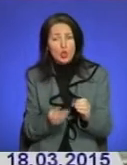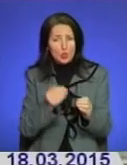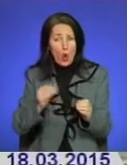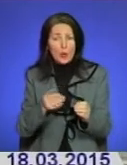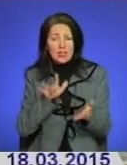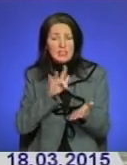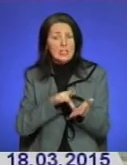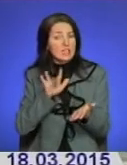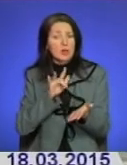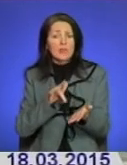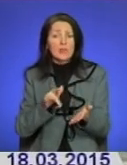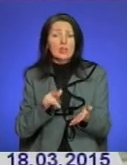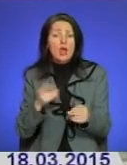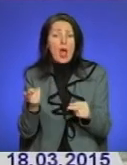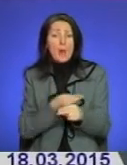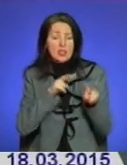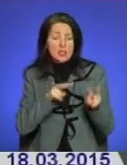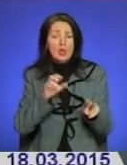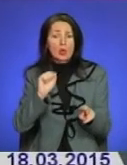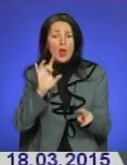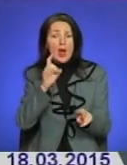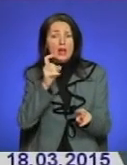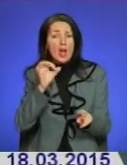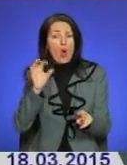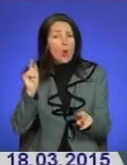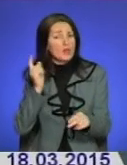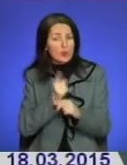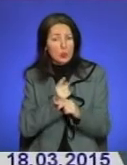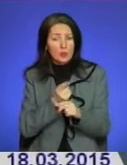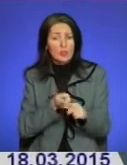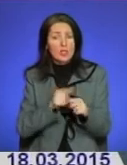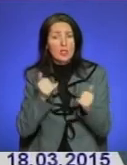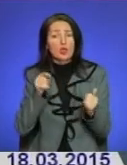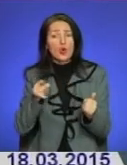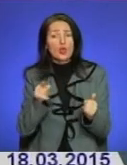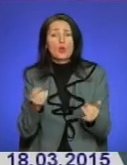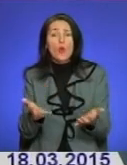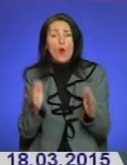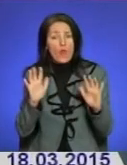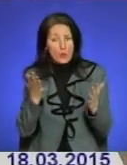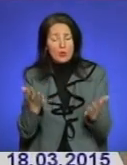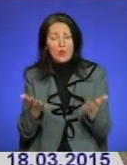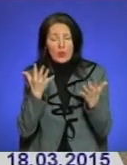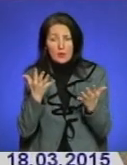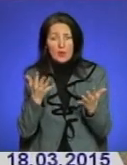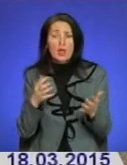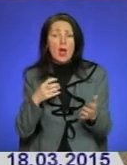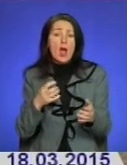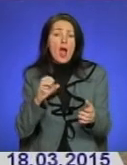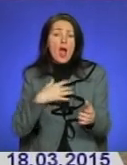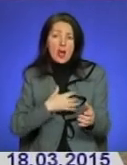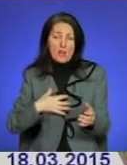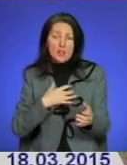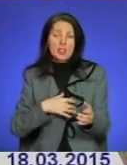нагляду археологів заборонено. Це для того, щоб у випадку виявлення археологічно важливих артефактів зупинити роботи і